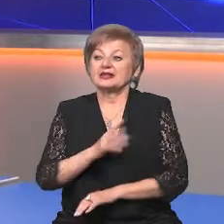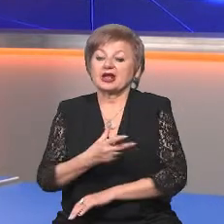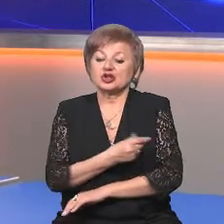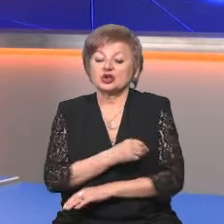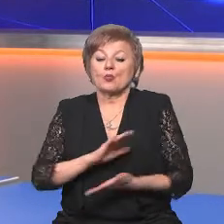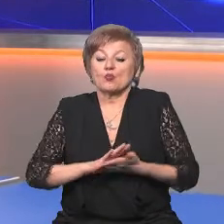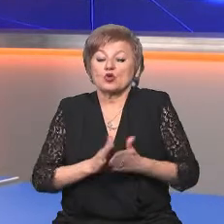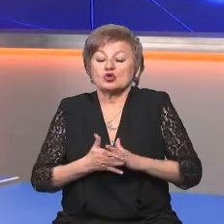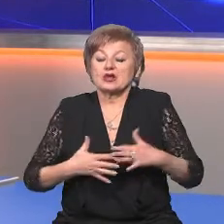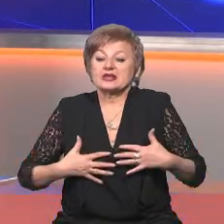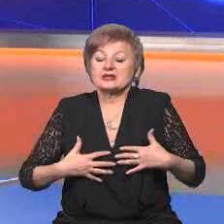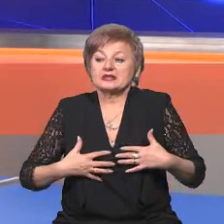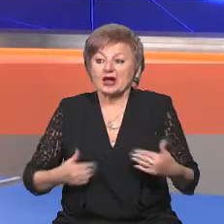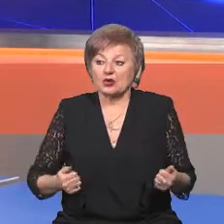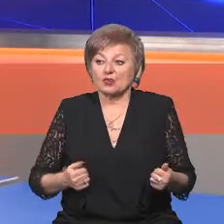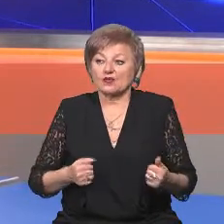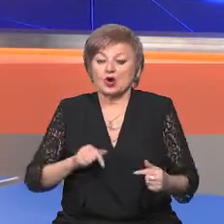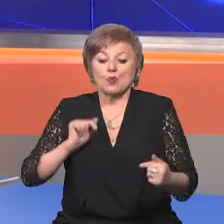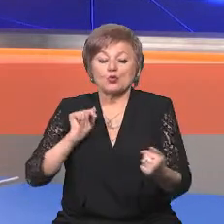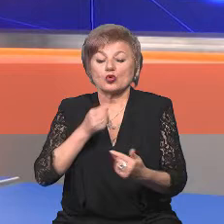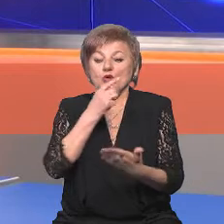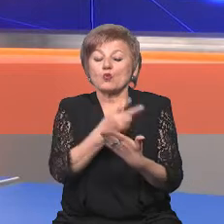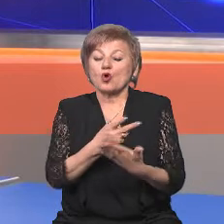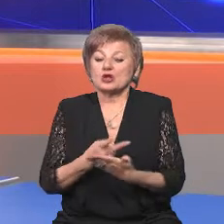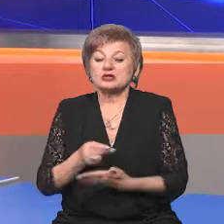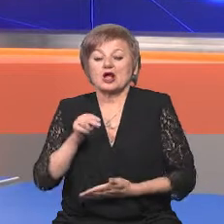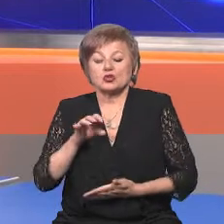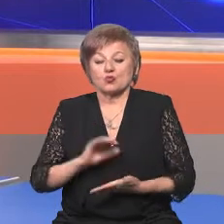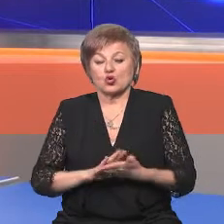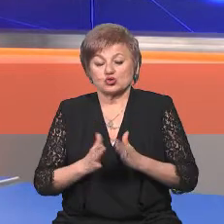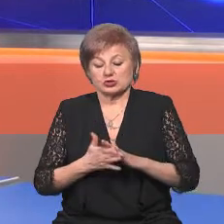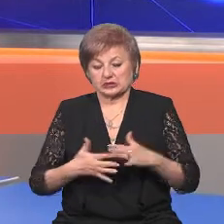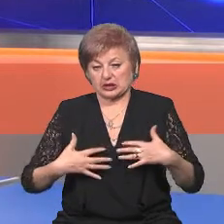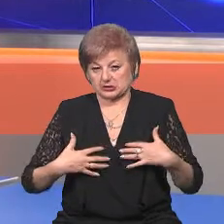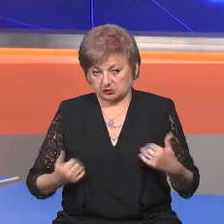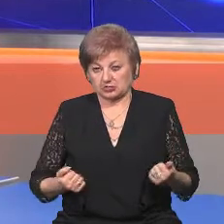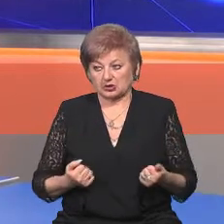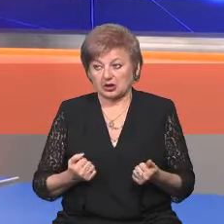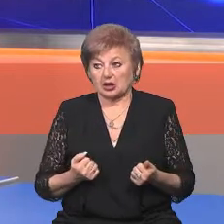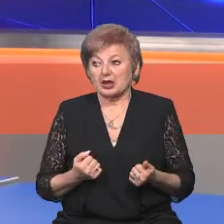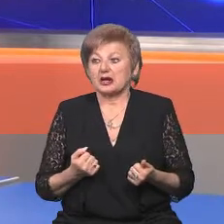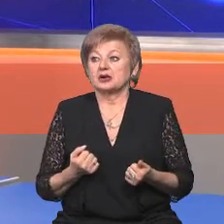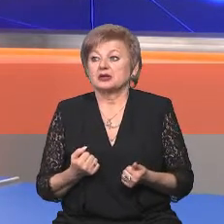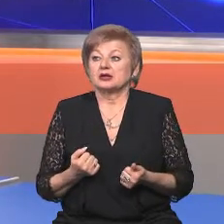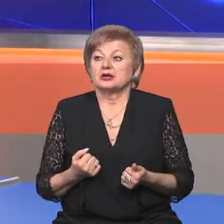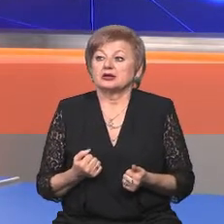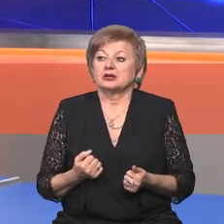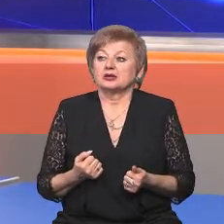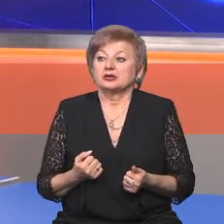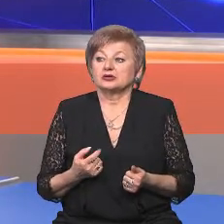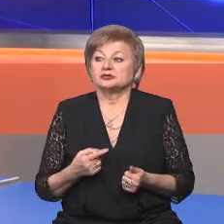станом здоров'я, які мають протипокази за станом здоров'я, медичні протипокази, або щеплюються